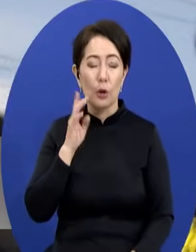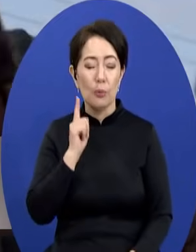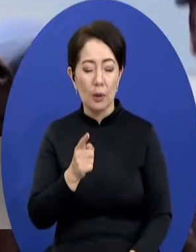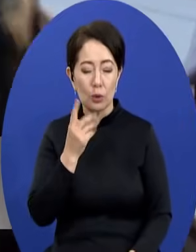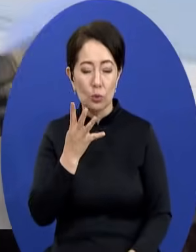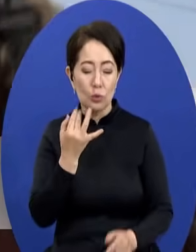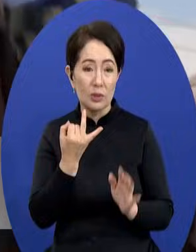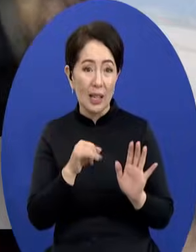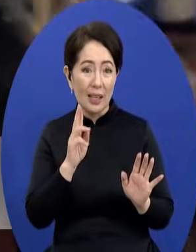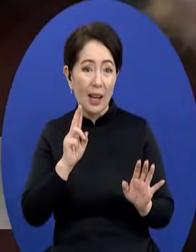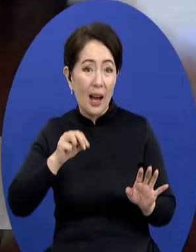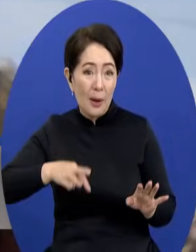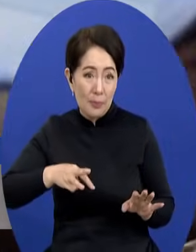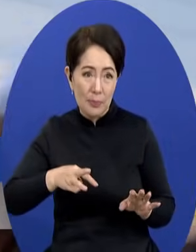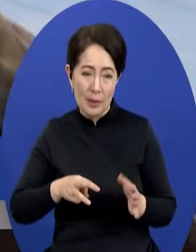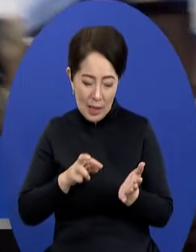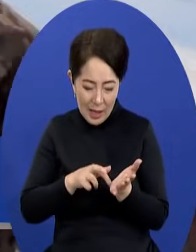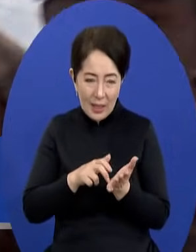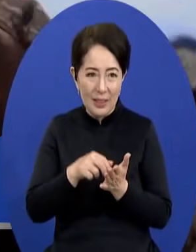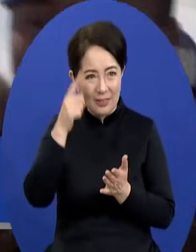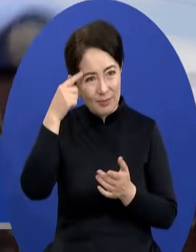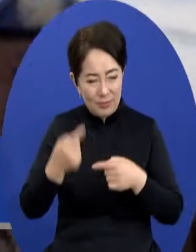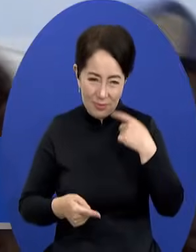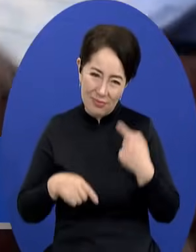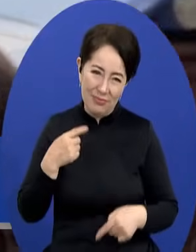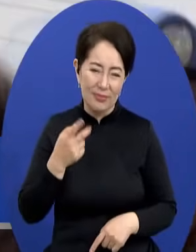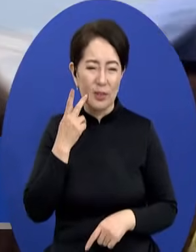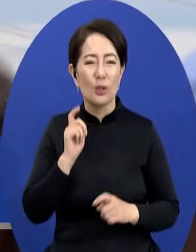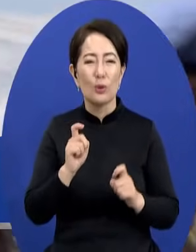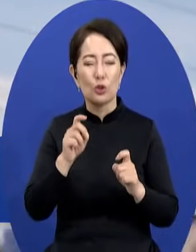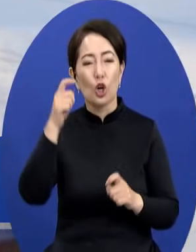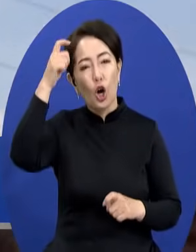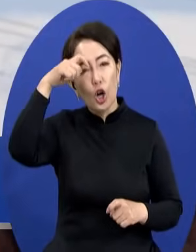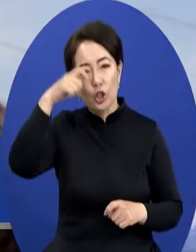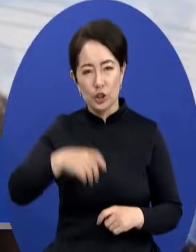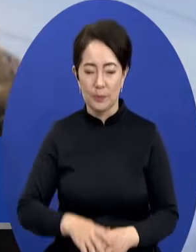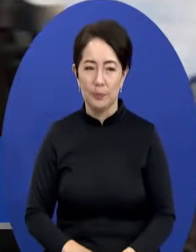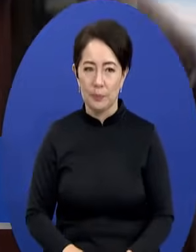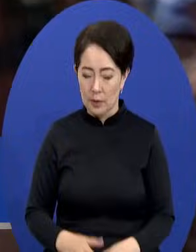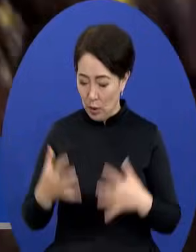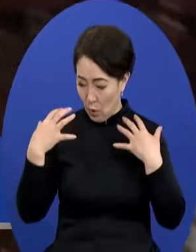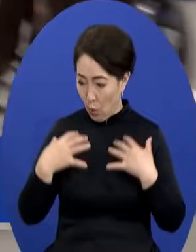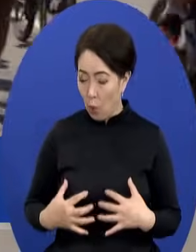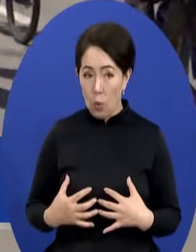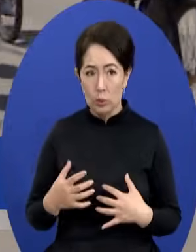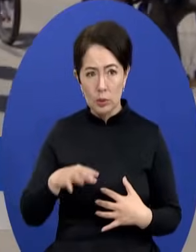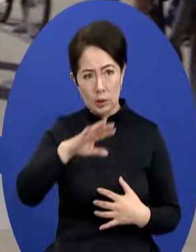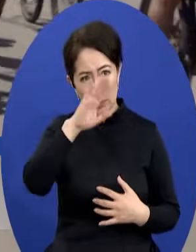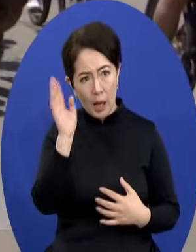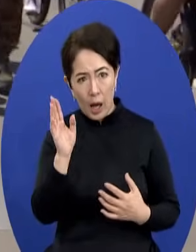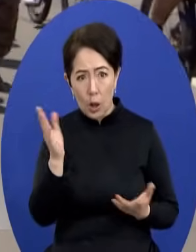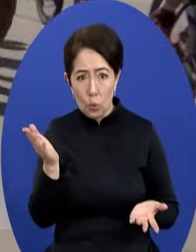1470 орчим км одоо алхам бүр дээр л одоо хөлс маань ингээд явж байгаа. Энэ хувцсны хувьд одоо